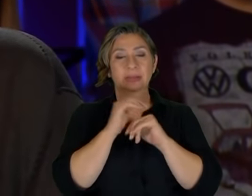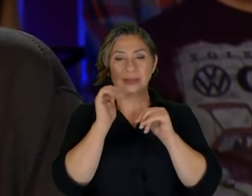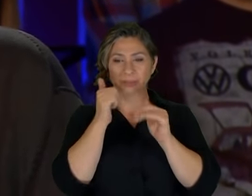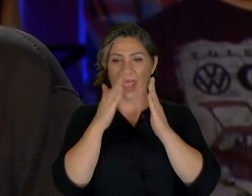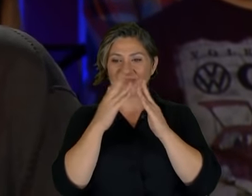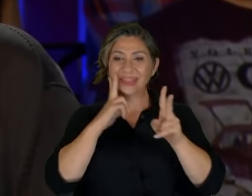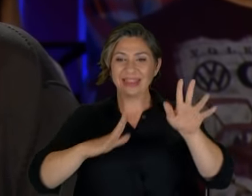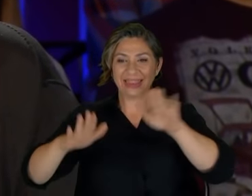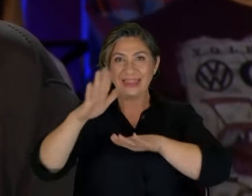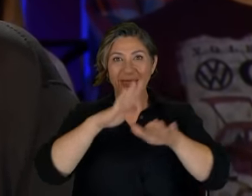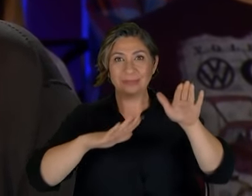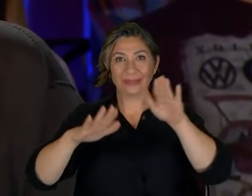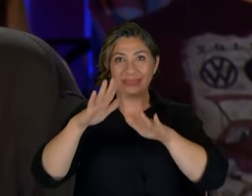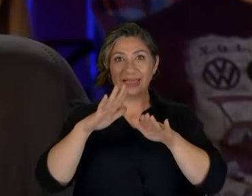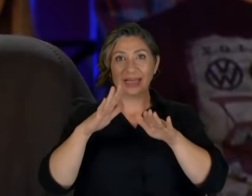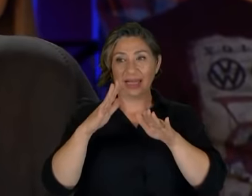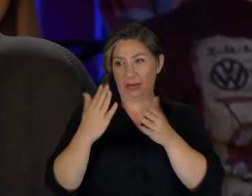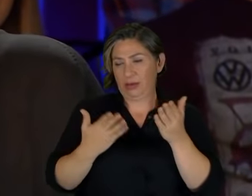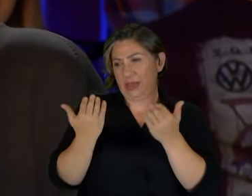evde temizliğe çıksa Fatma